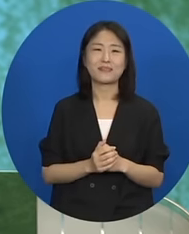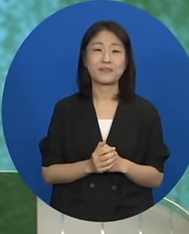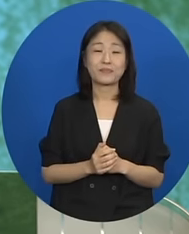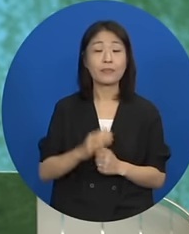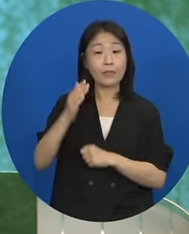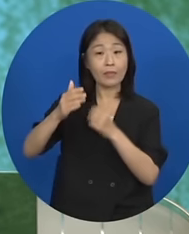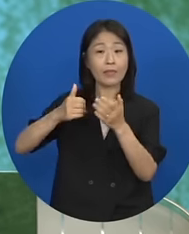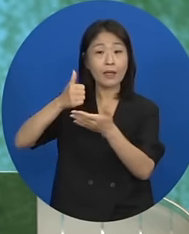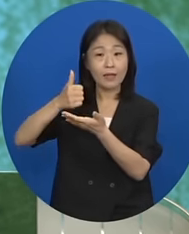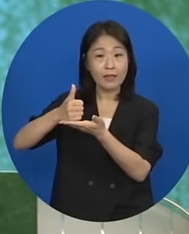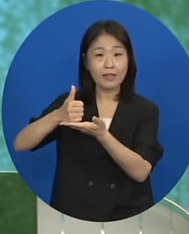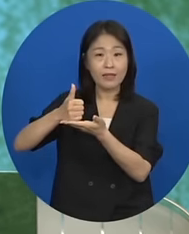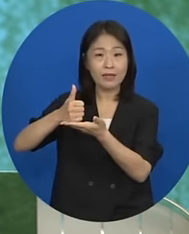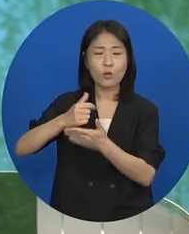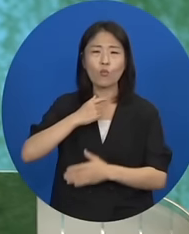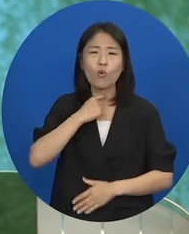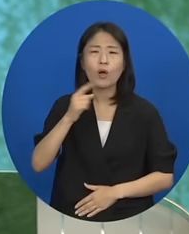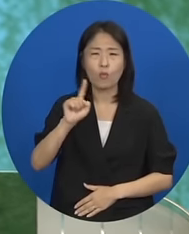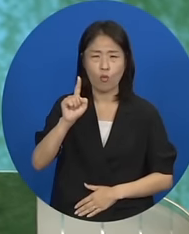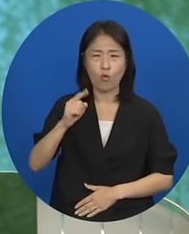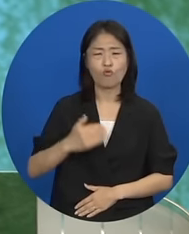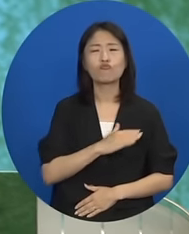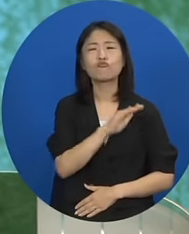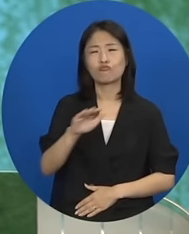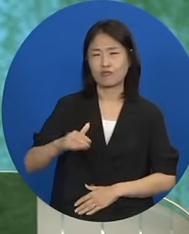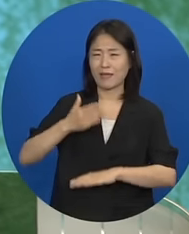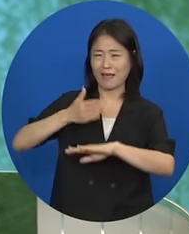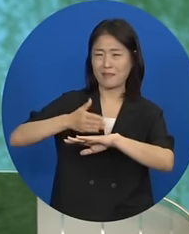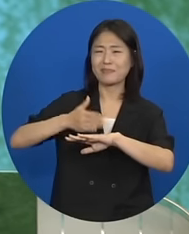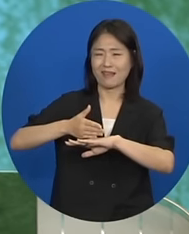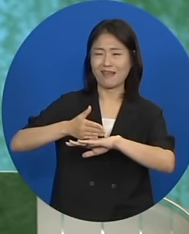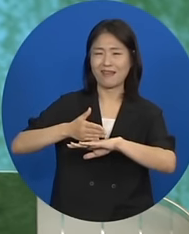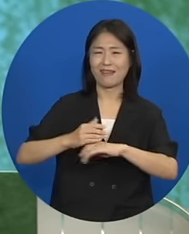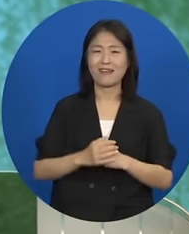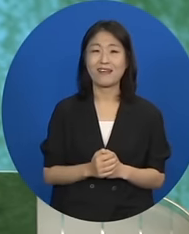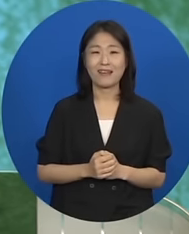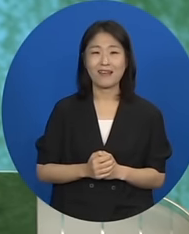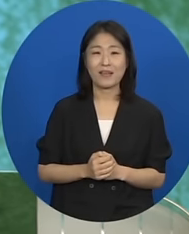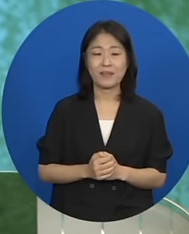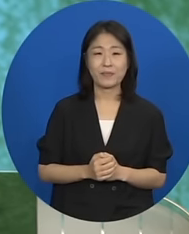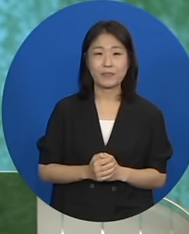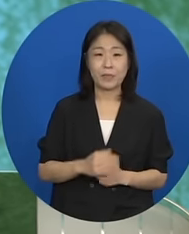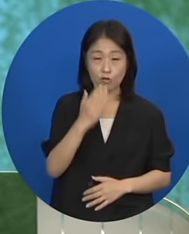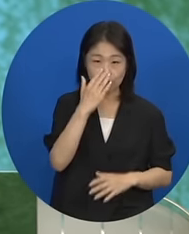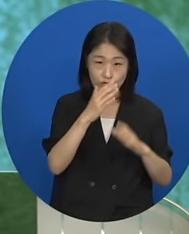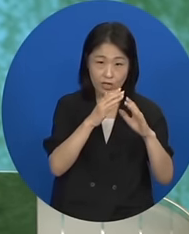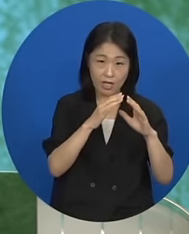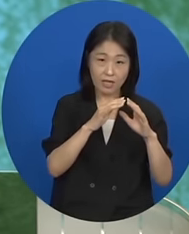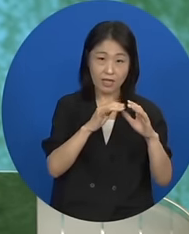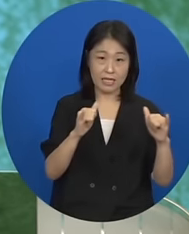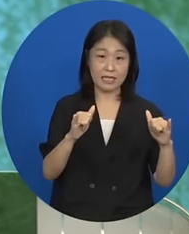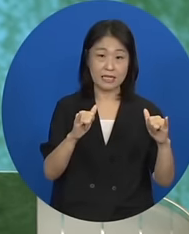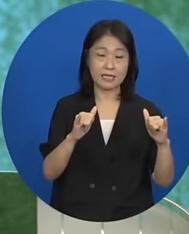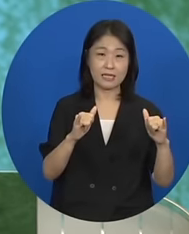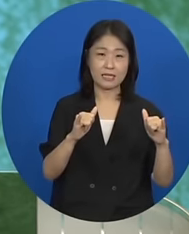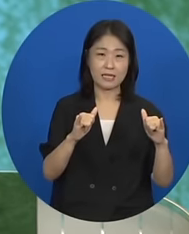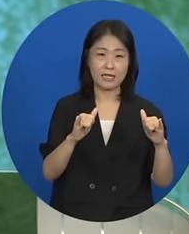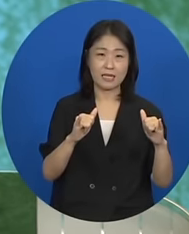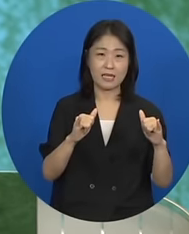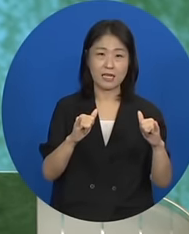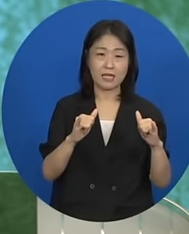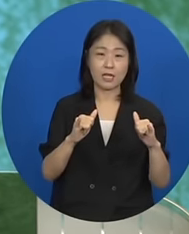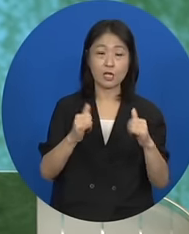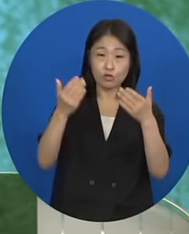우리가 늘 감사하기를 원하세요 그래서 유대인들에게 이게 여러 절기로 주셨지만 특별히 3대 절기가 있는데 그것이